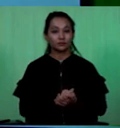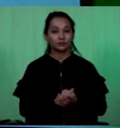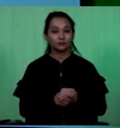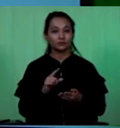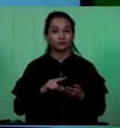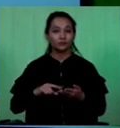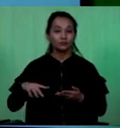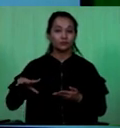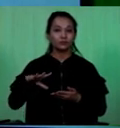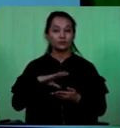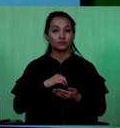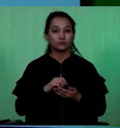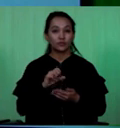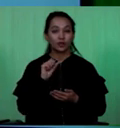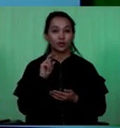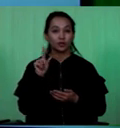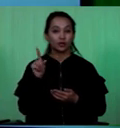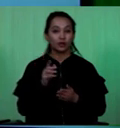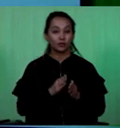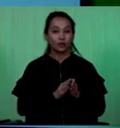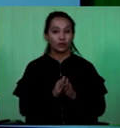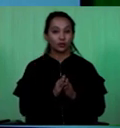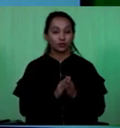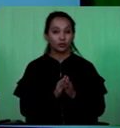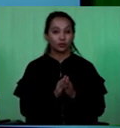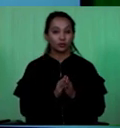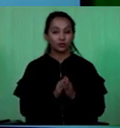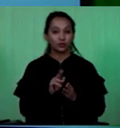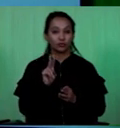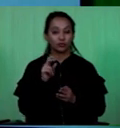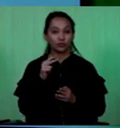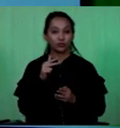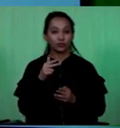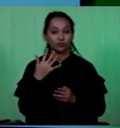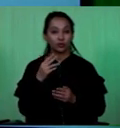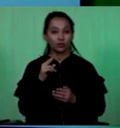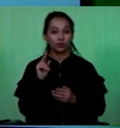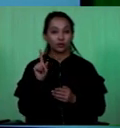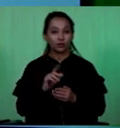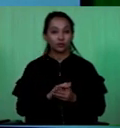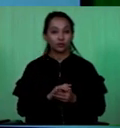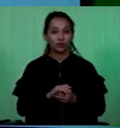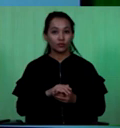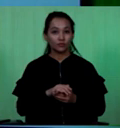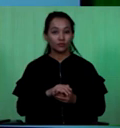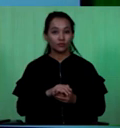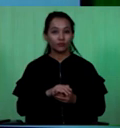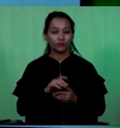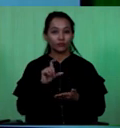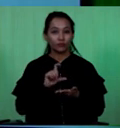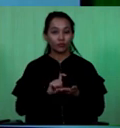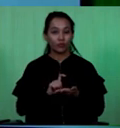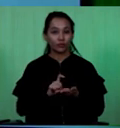Polizda uzilgan A kilogram bodringning 235 kilogrammi tuzlandi.